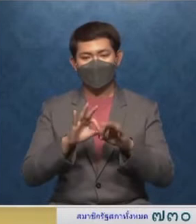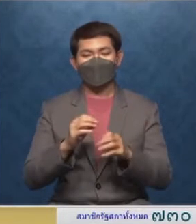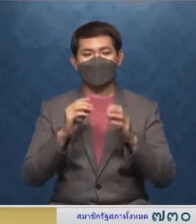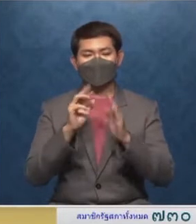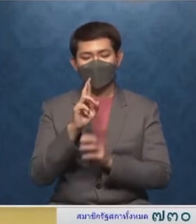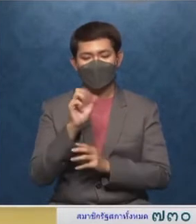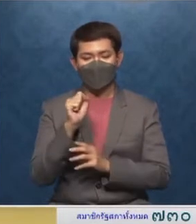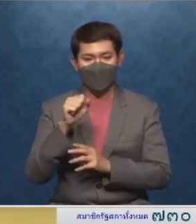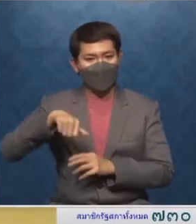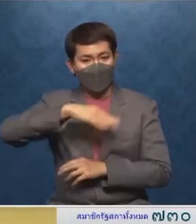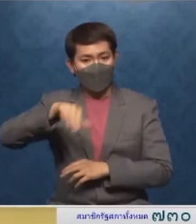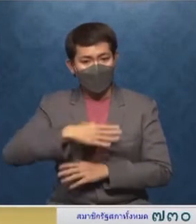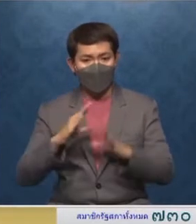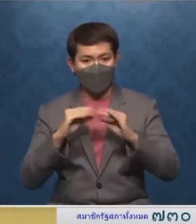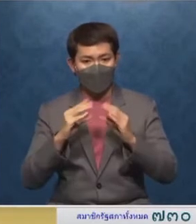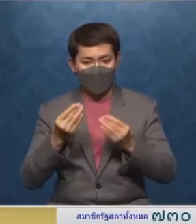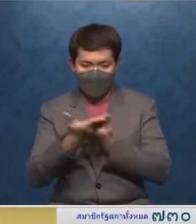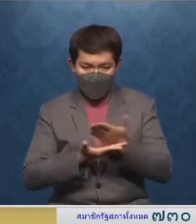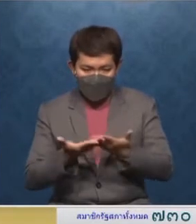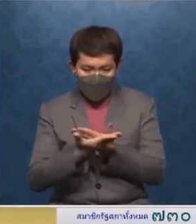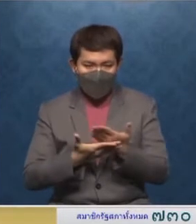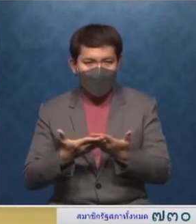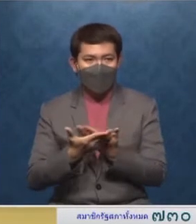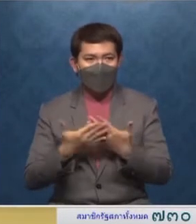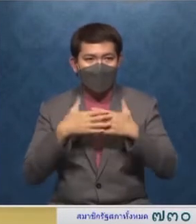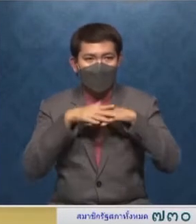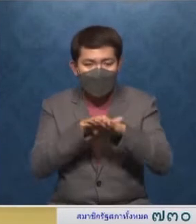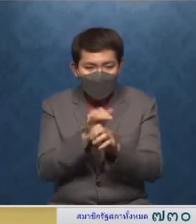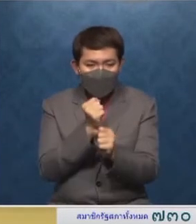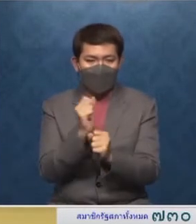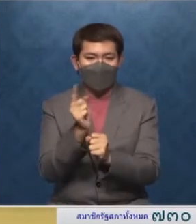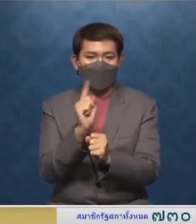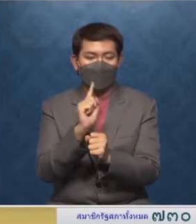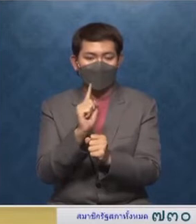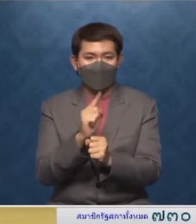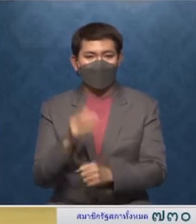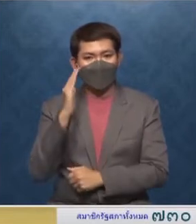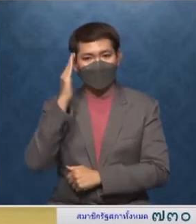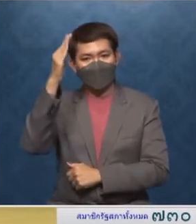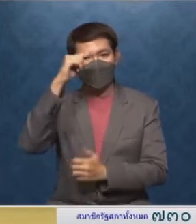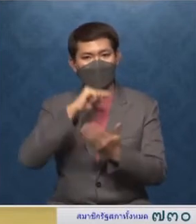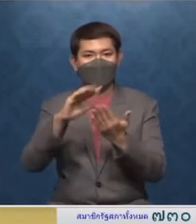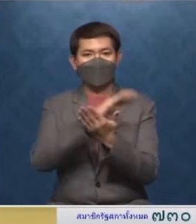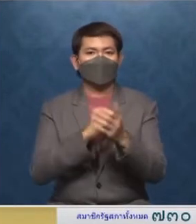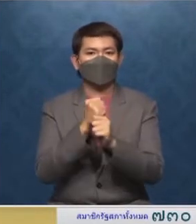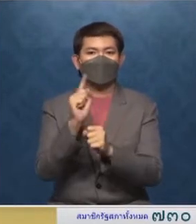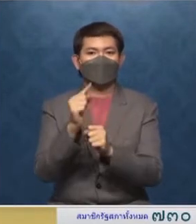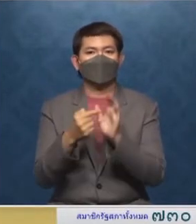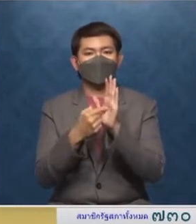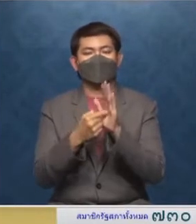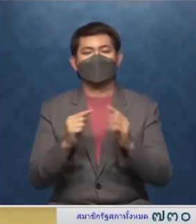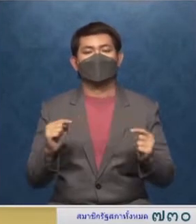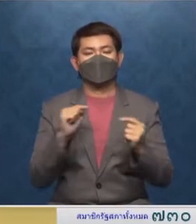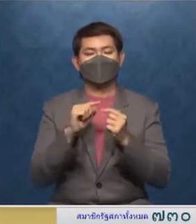ภาจะร่วมกันมีส่วนร่วมในการกำหนดอนาคตของบ้านเมืองโดยเฉพาะของการศึกษาแห่งช